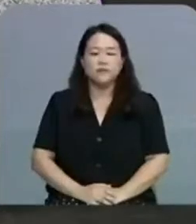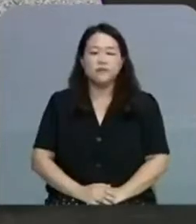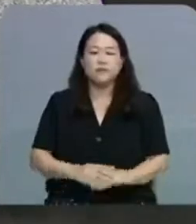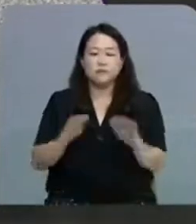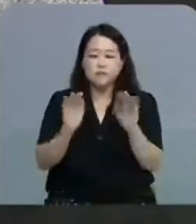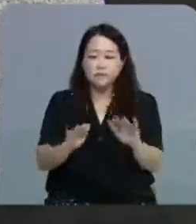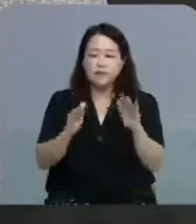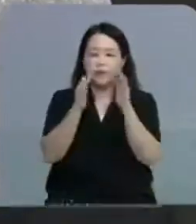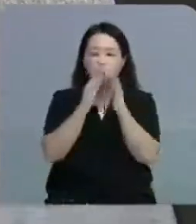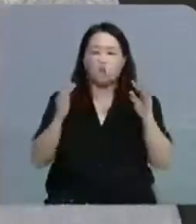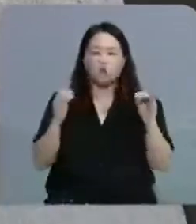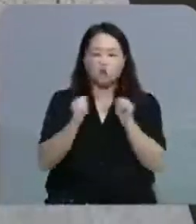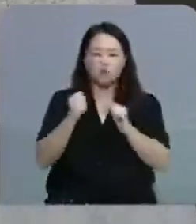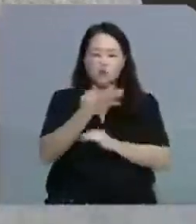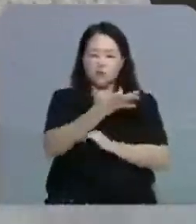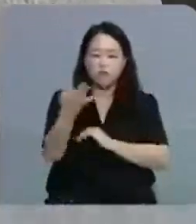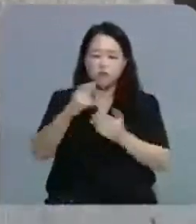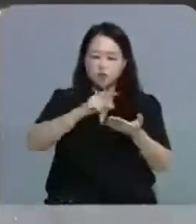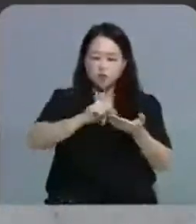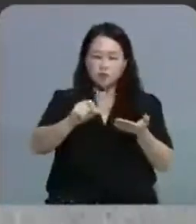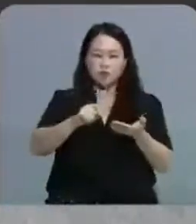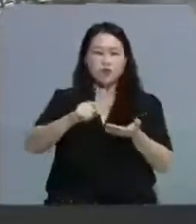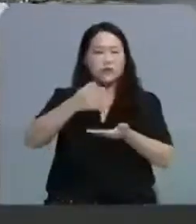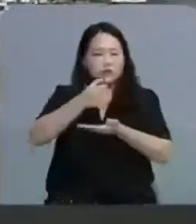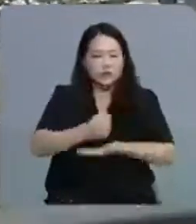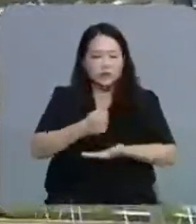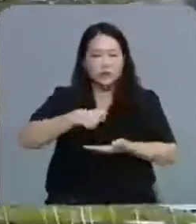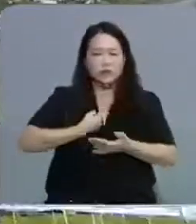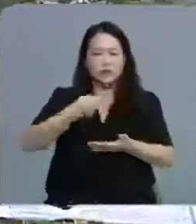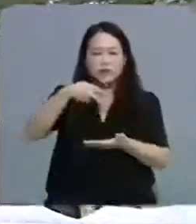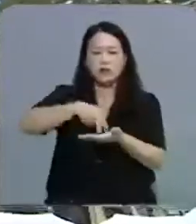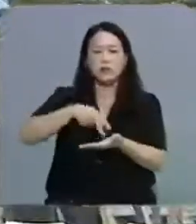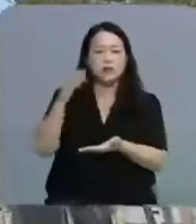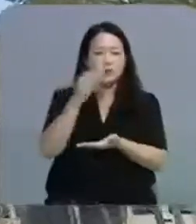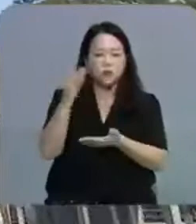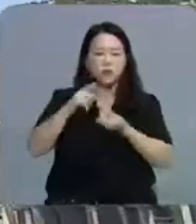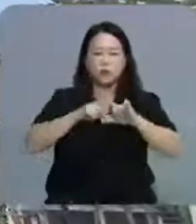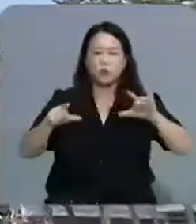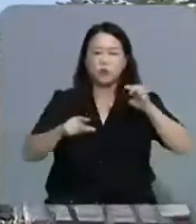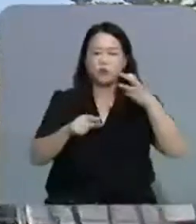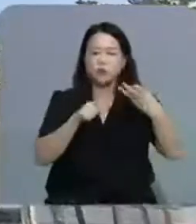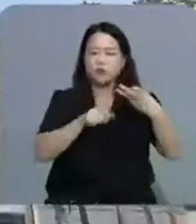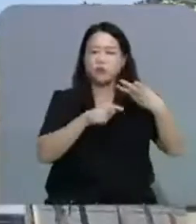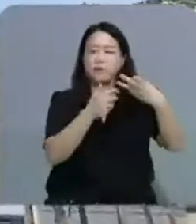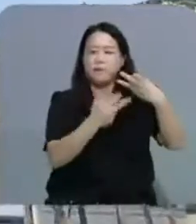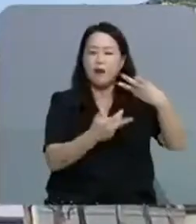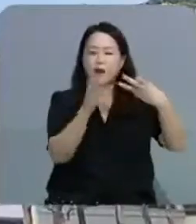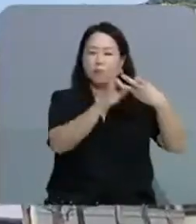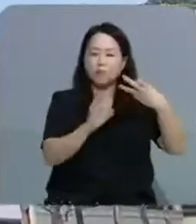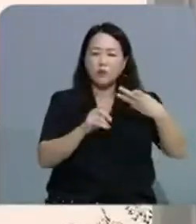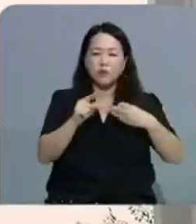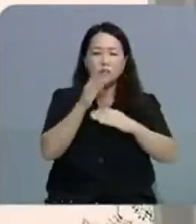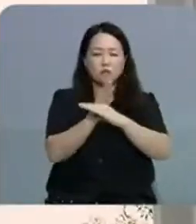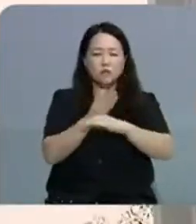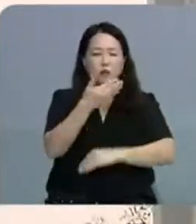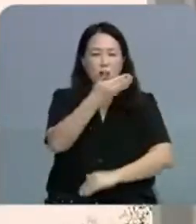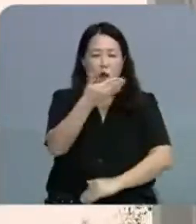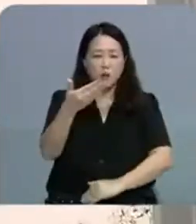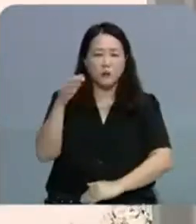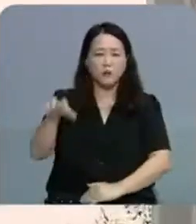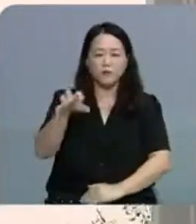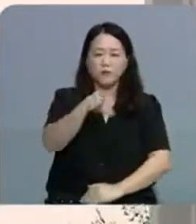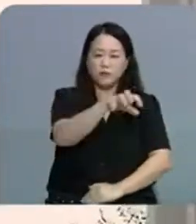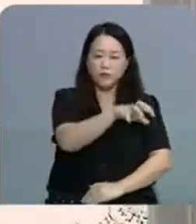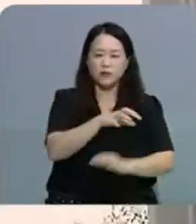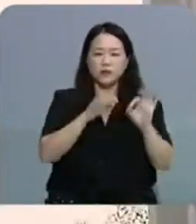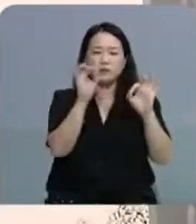현재 전라북도 14개 시 군의 재정 자리 또는 평균 13.8% 이 가운데 9개 시 고는 재정자립도가